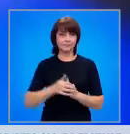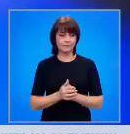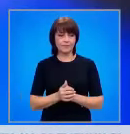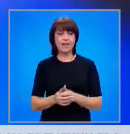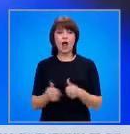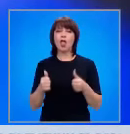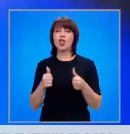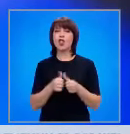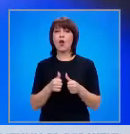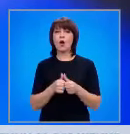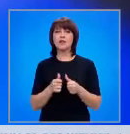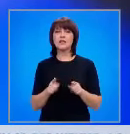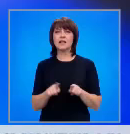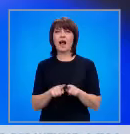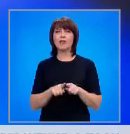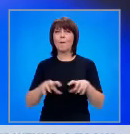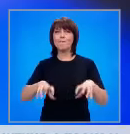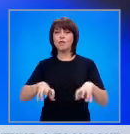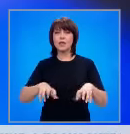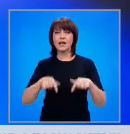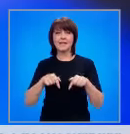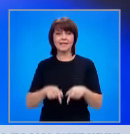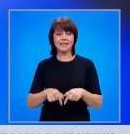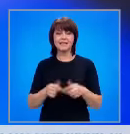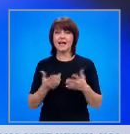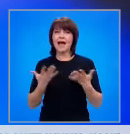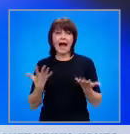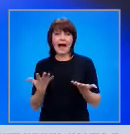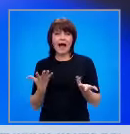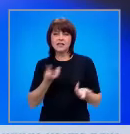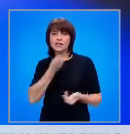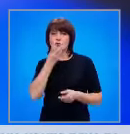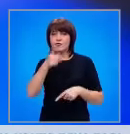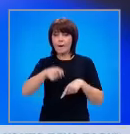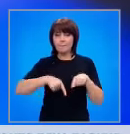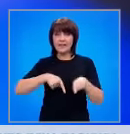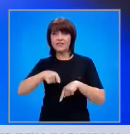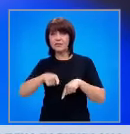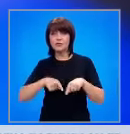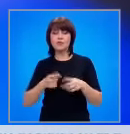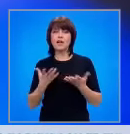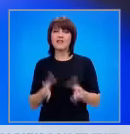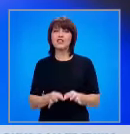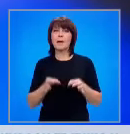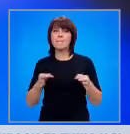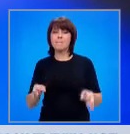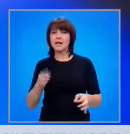беше буквално блокиран днес. Джани, как ставаше придвижването? Какви бяха мерките за сигурност